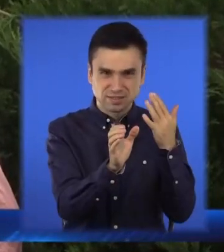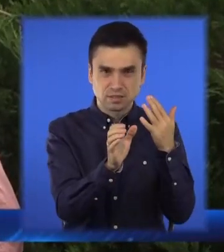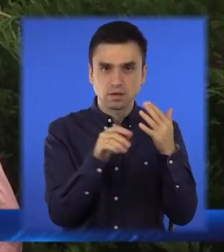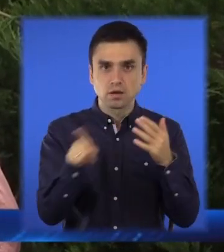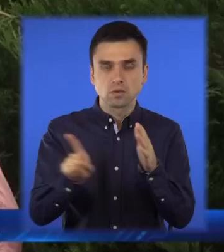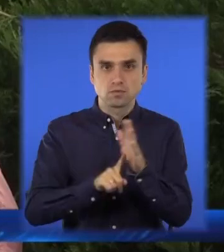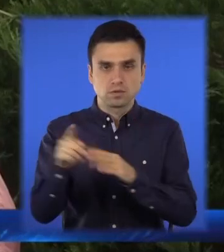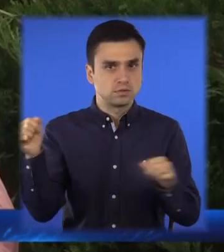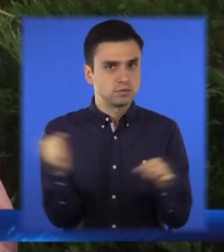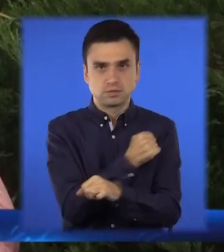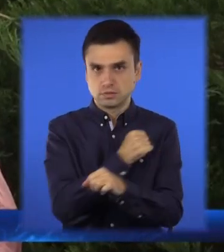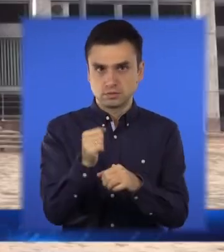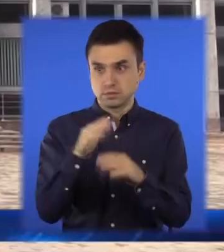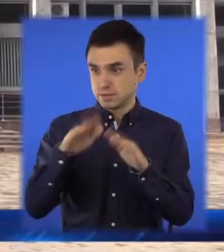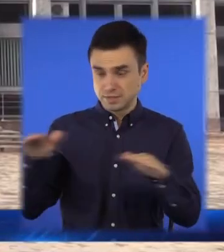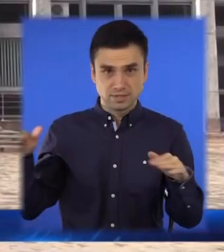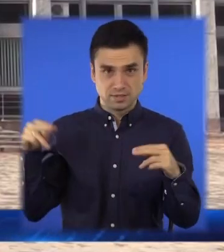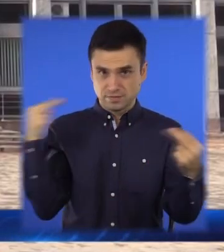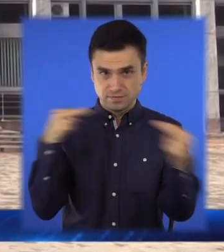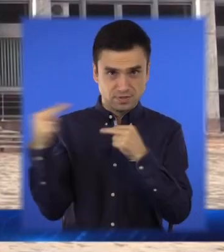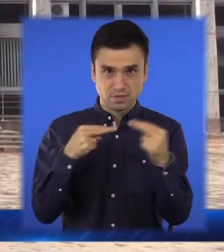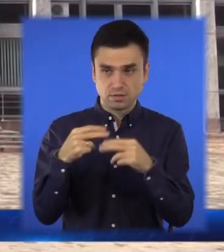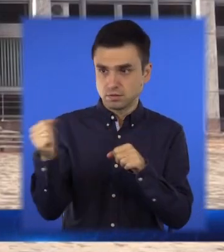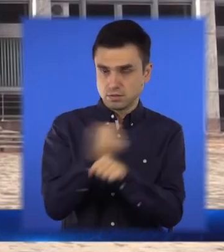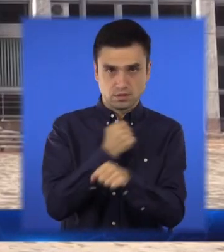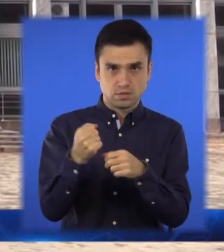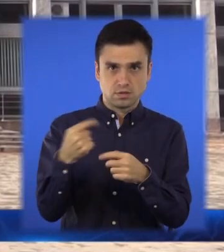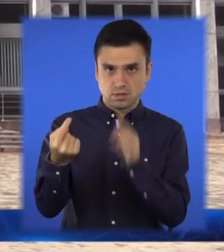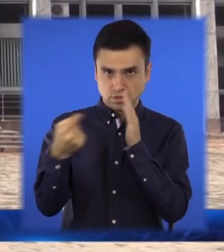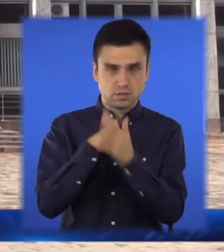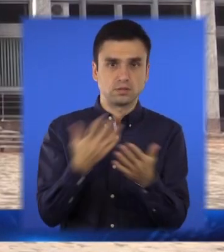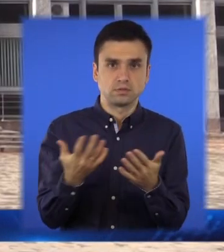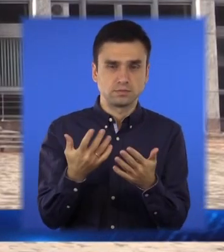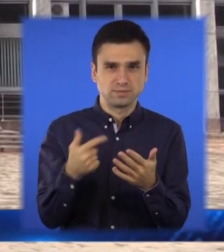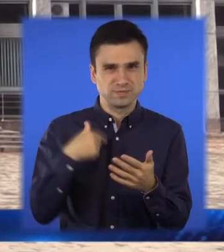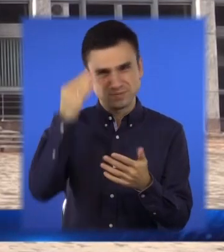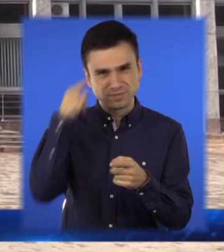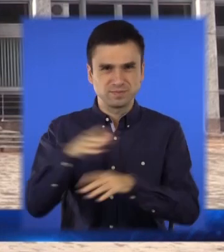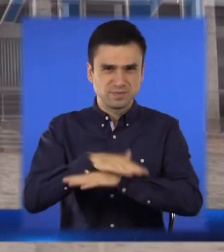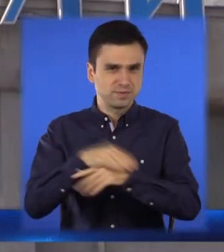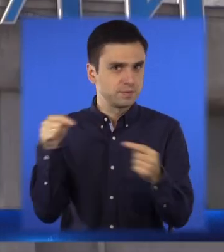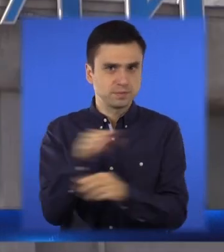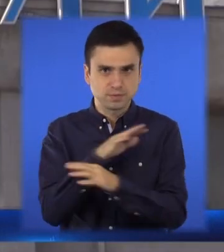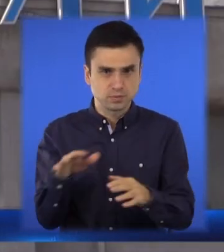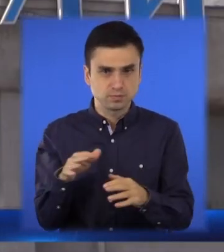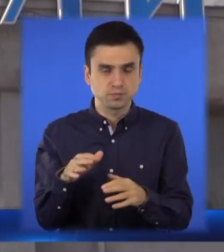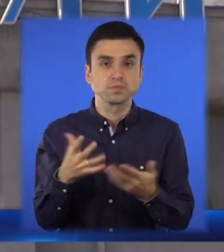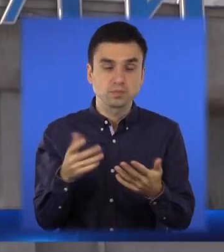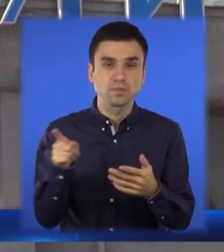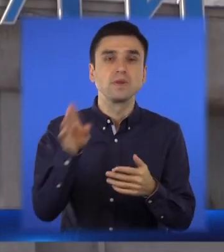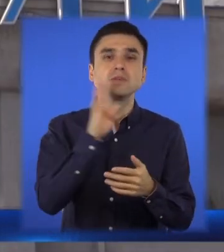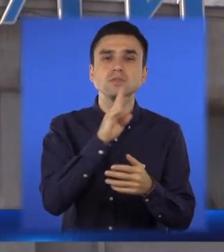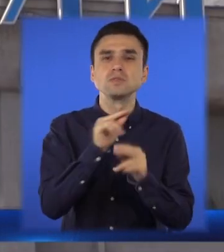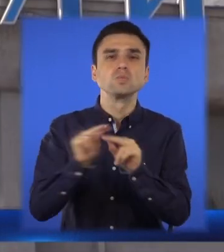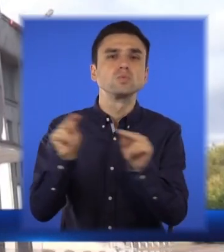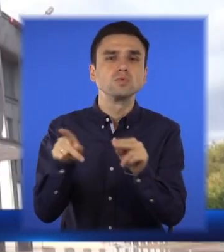считаю такое поведение недопустимым. Аби розібратись у ситуації, рушаємо до Палацу культури «Північний». З'ясували, що ця